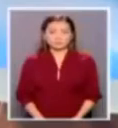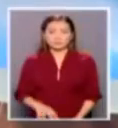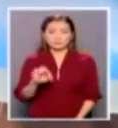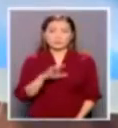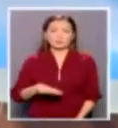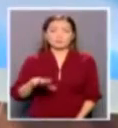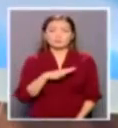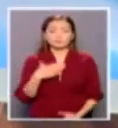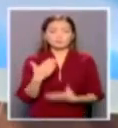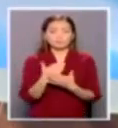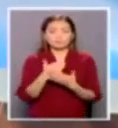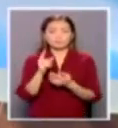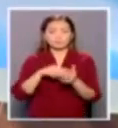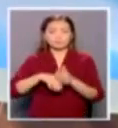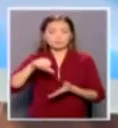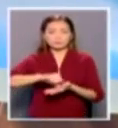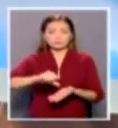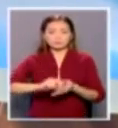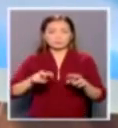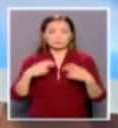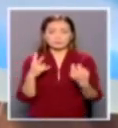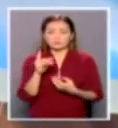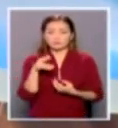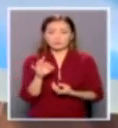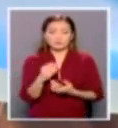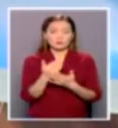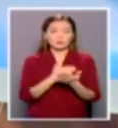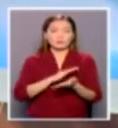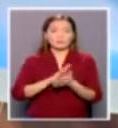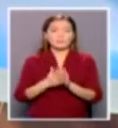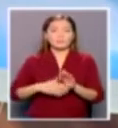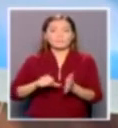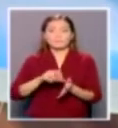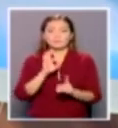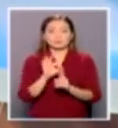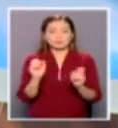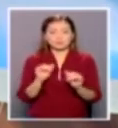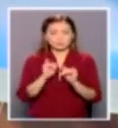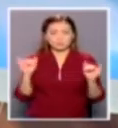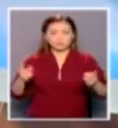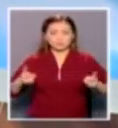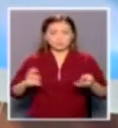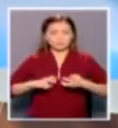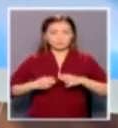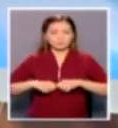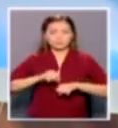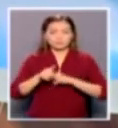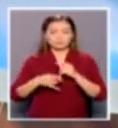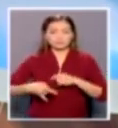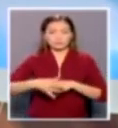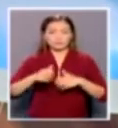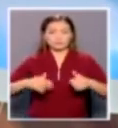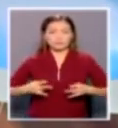В Атырау прошел гражданский форум с участием членов НПО. Традиционное мероприятие нацелено на решение проблемных вопросов в